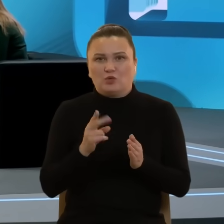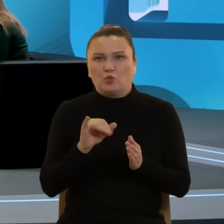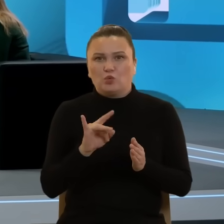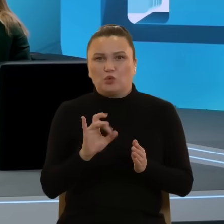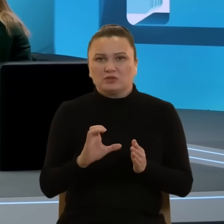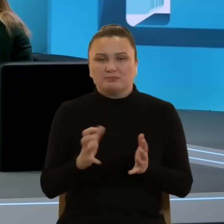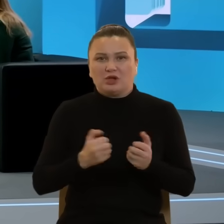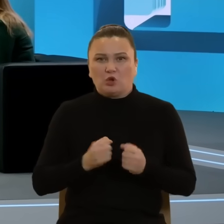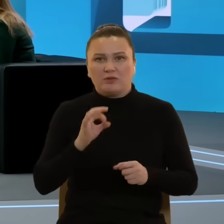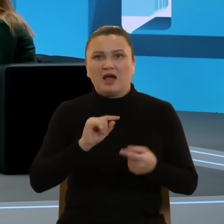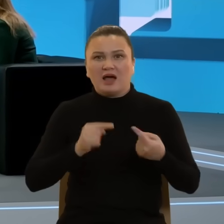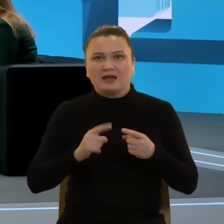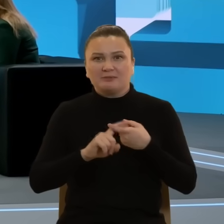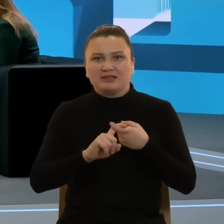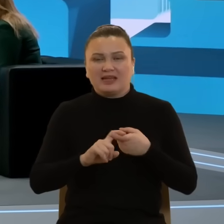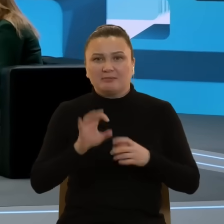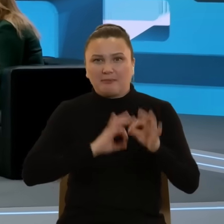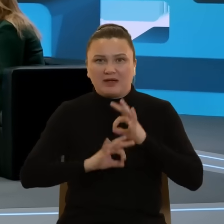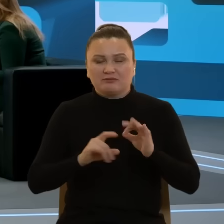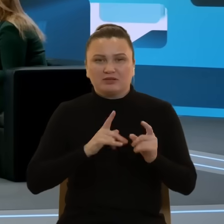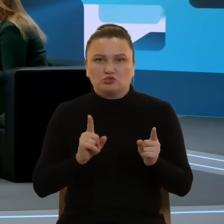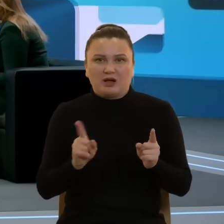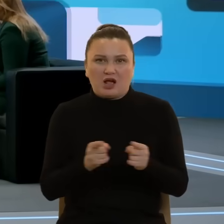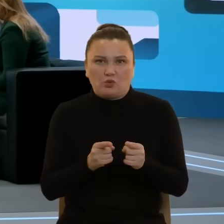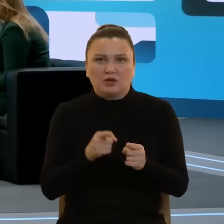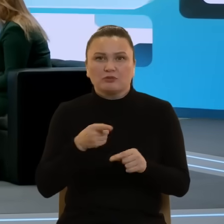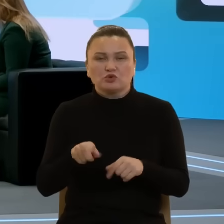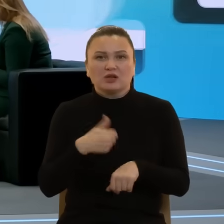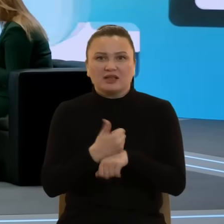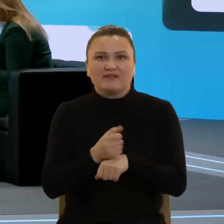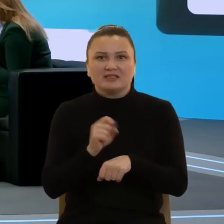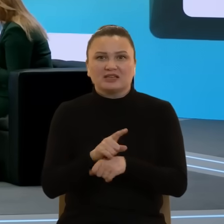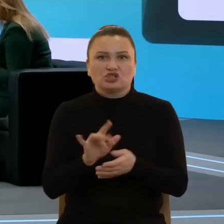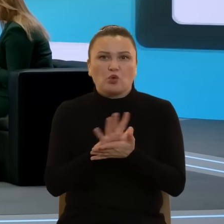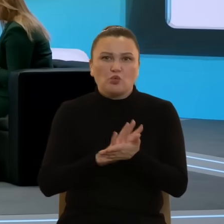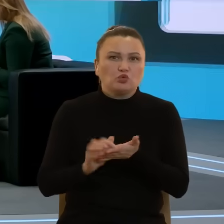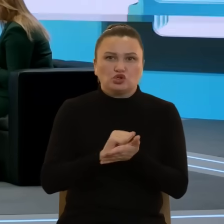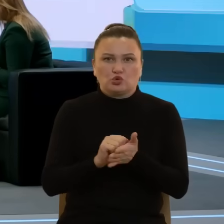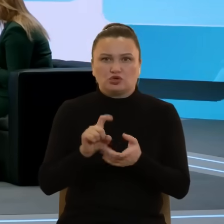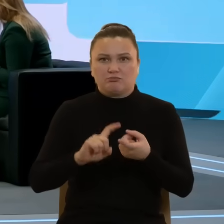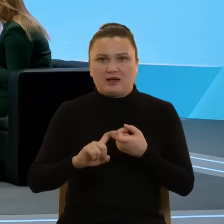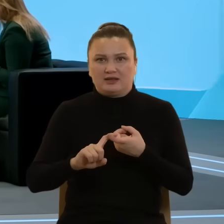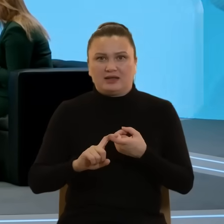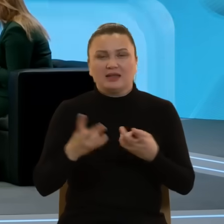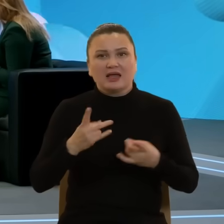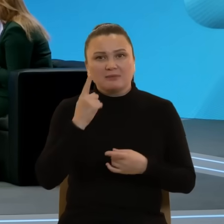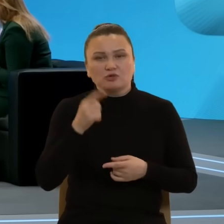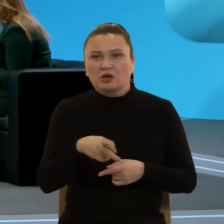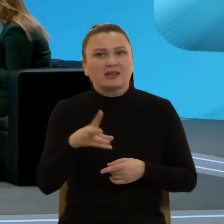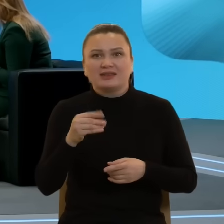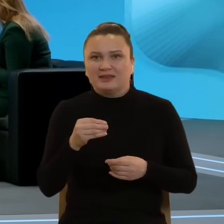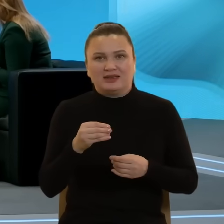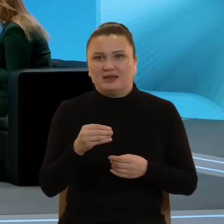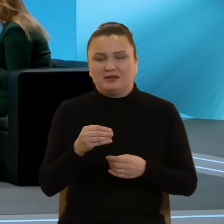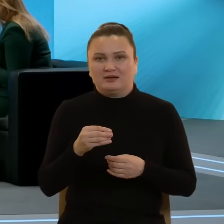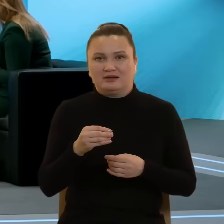курсы приема антибактериальных препаратов, потому что они выполняют, как я уже говорила, основную задачу — это уничтожить бактерии. То есть надо понимать, что они не